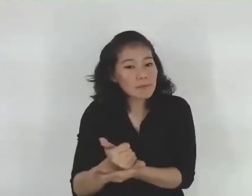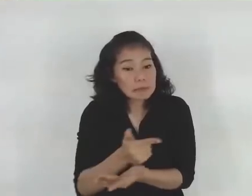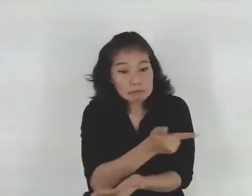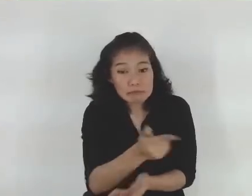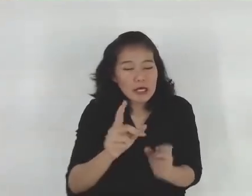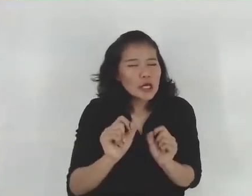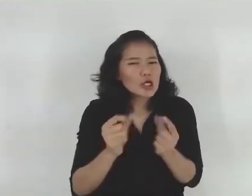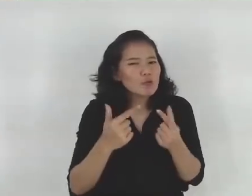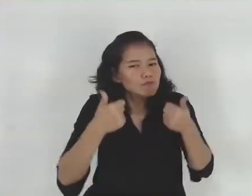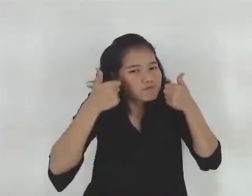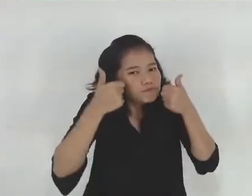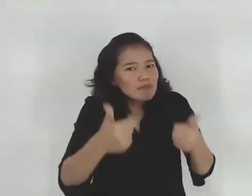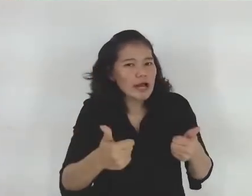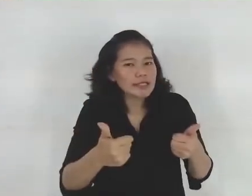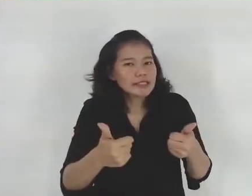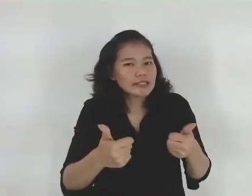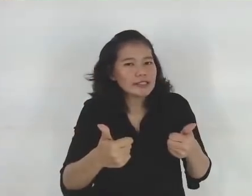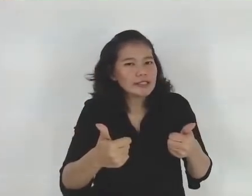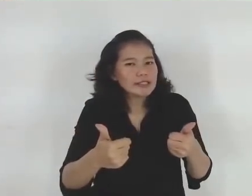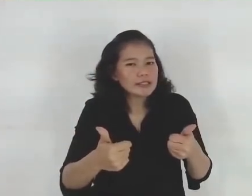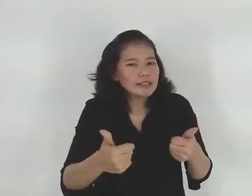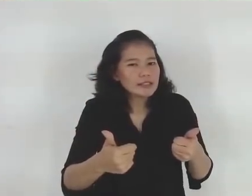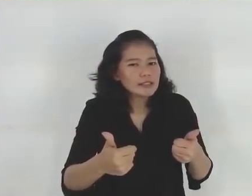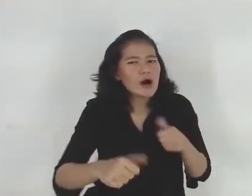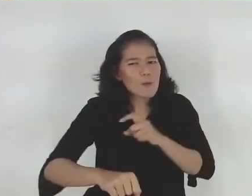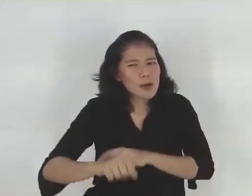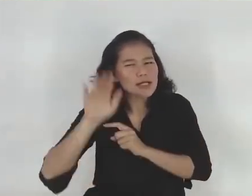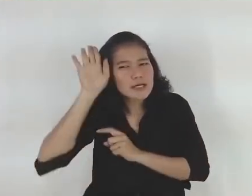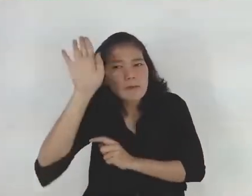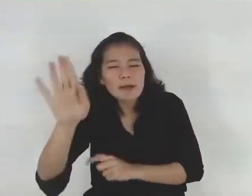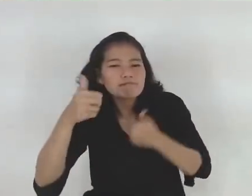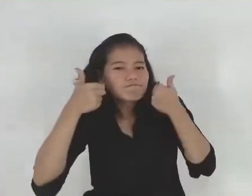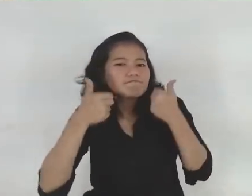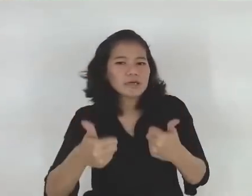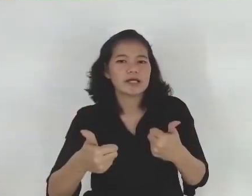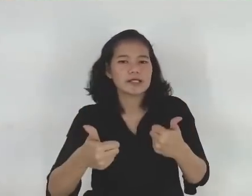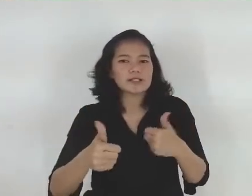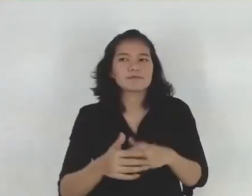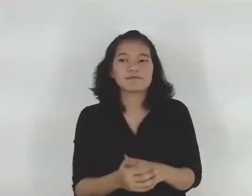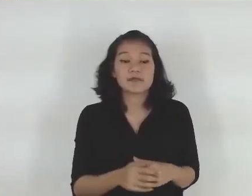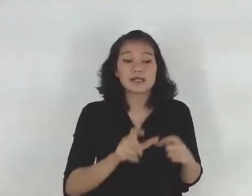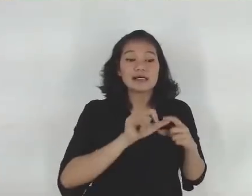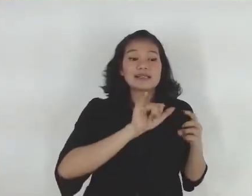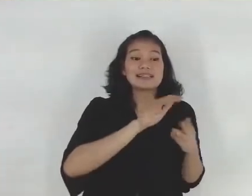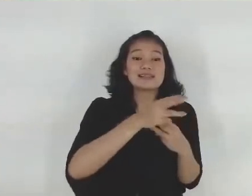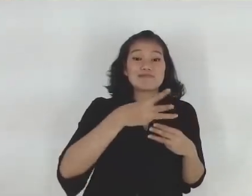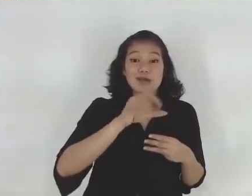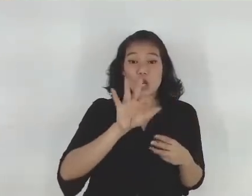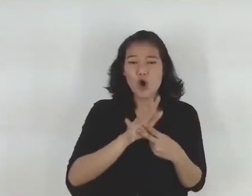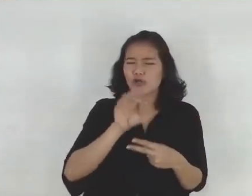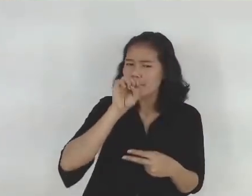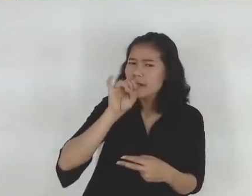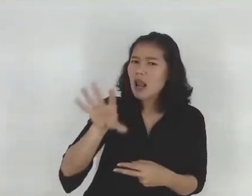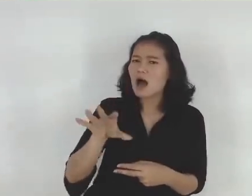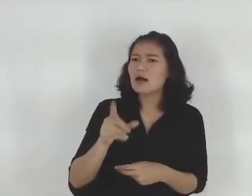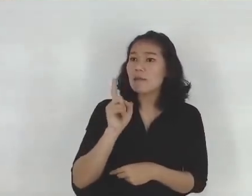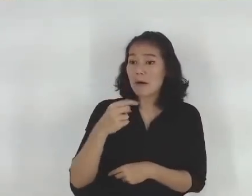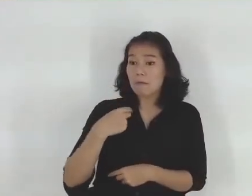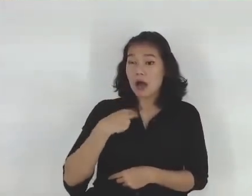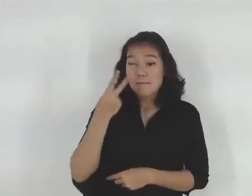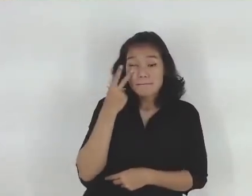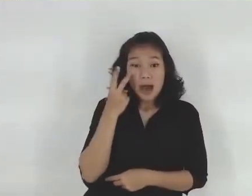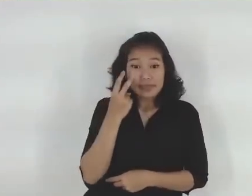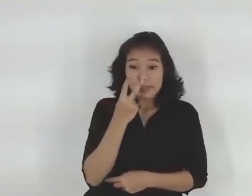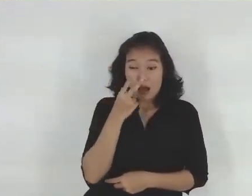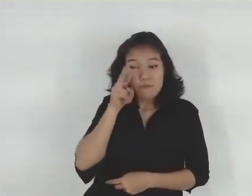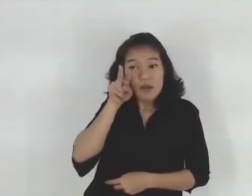baik di tiap-tiap masa depan Simeon berkata sebab mataku telah